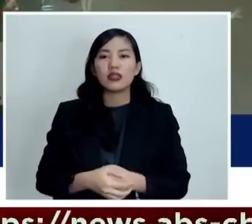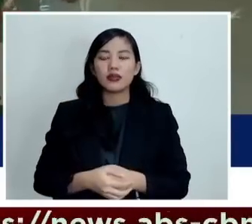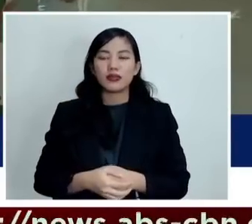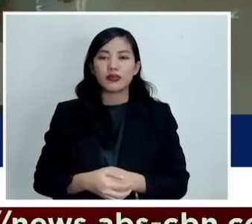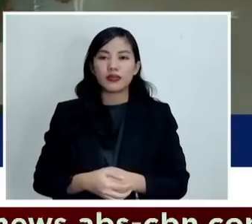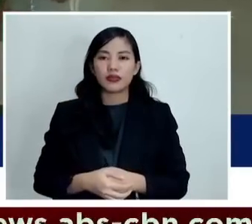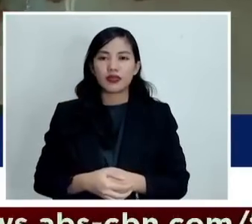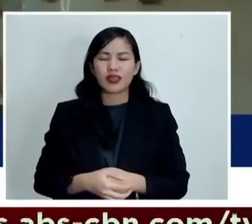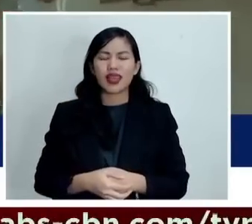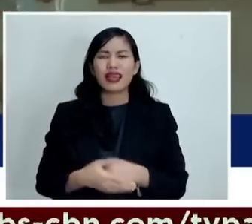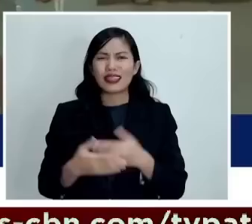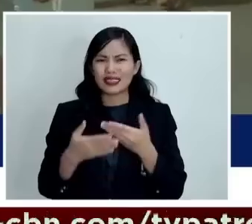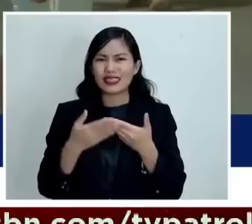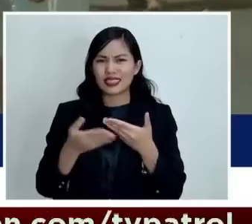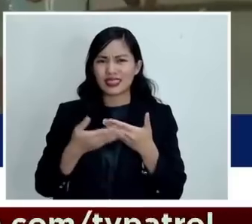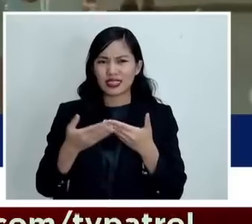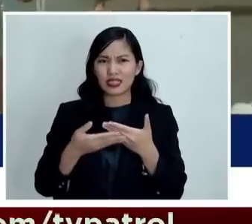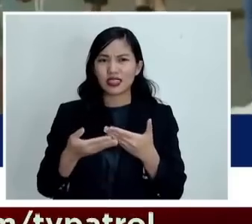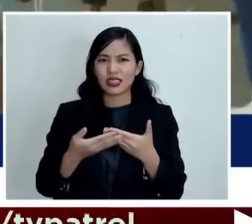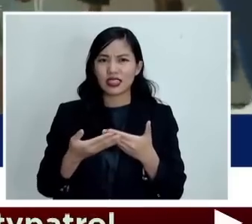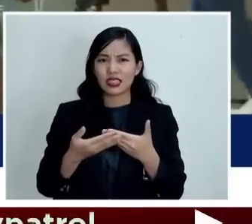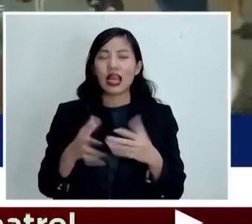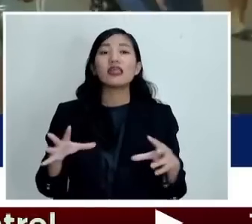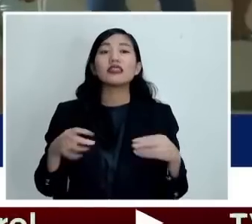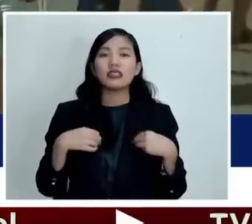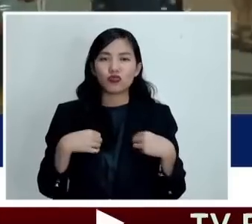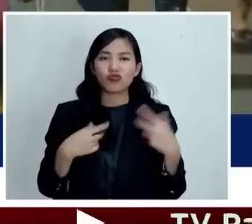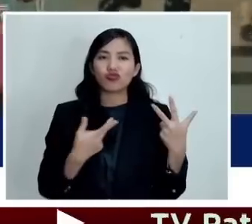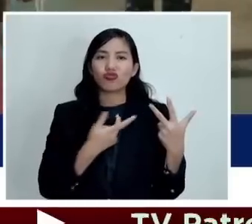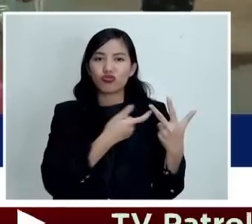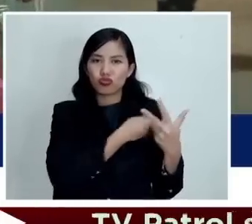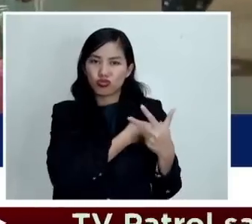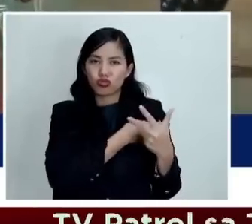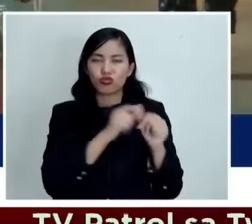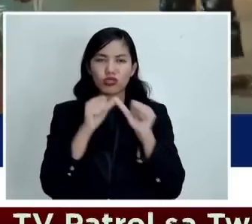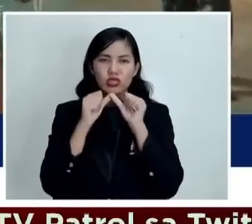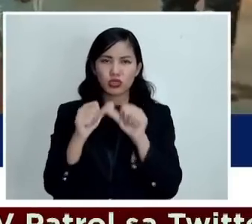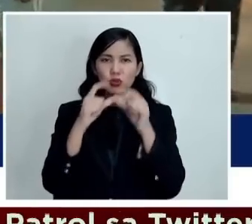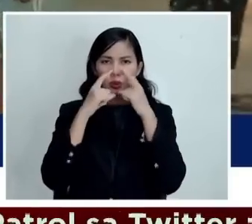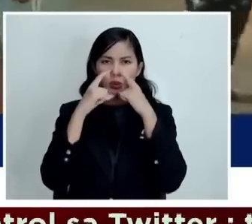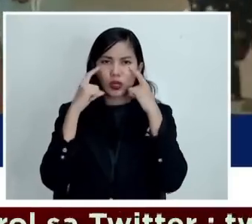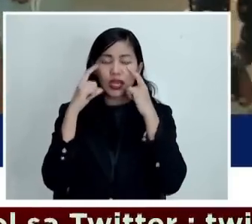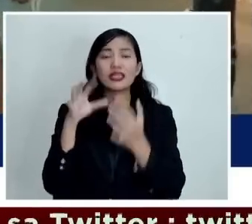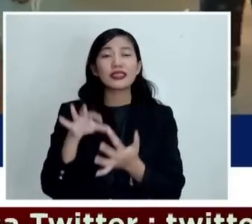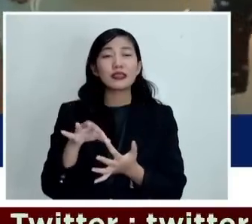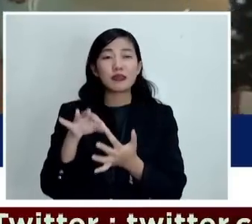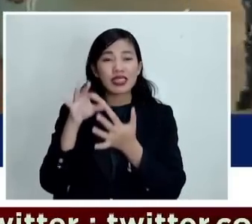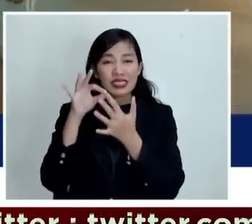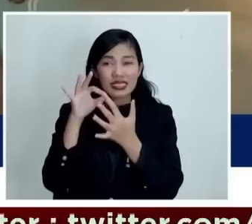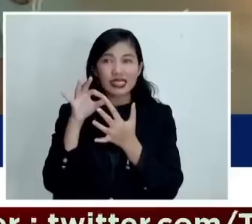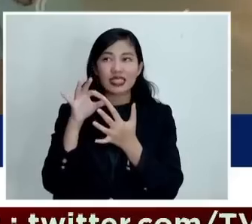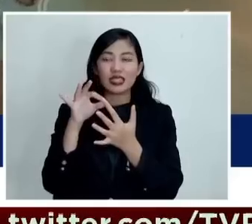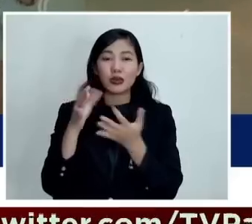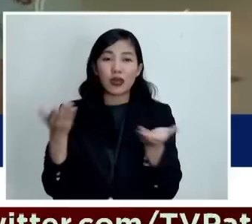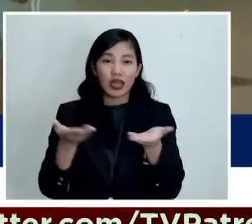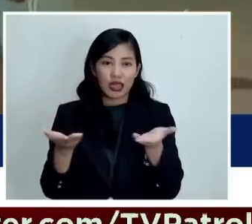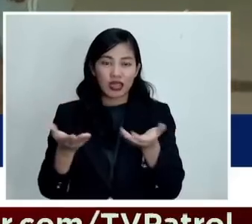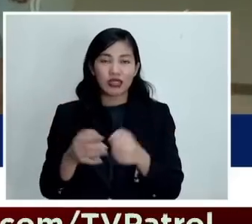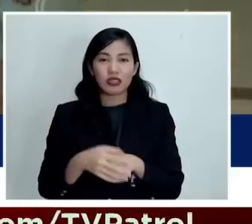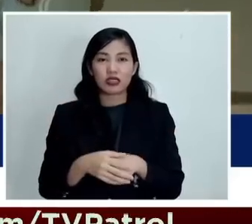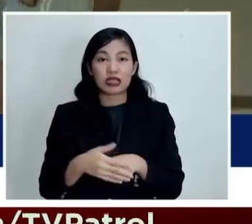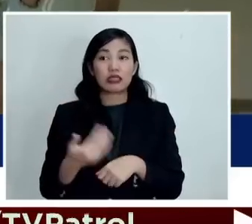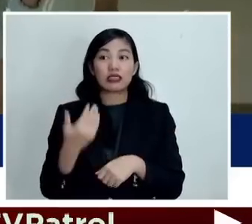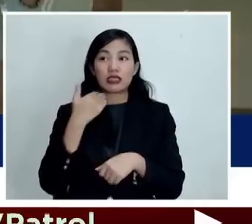lang naman talaga magpa-booster at ituloy pa rin ang pagsusuot ng face mask, lalong-lalo na sa loob ng mga indoor